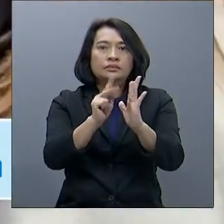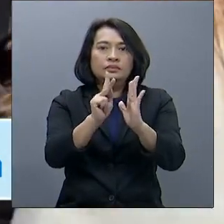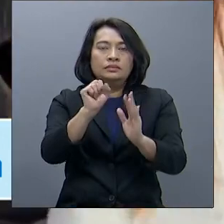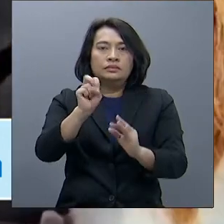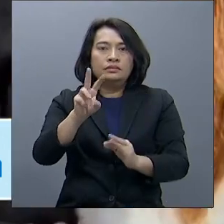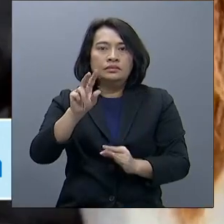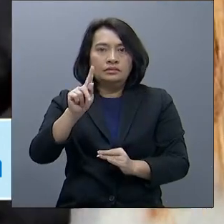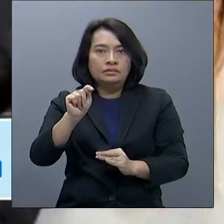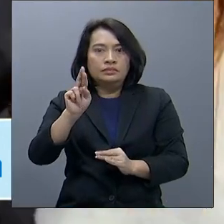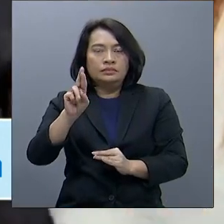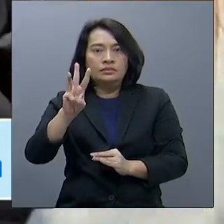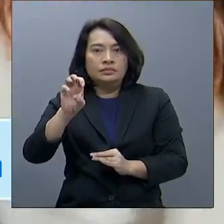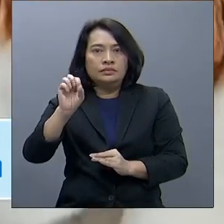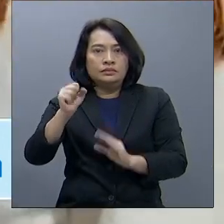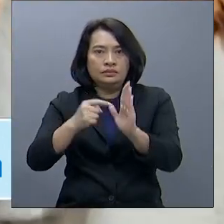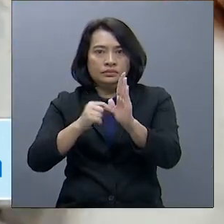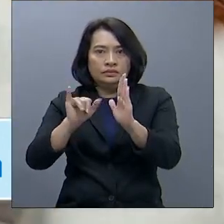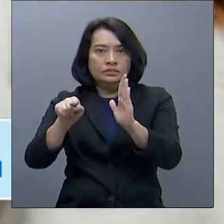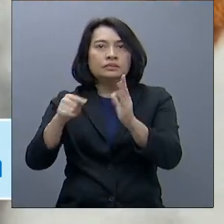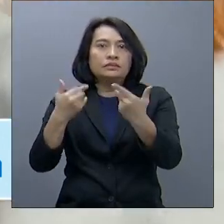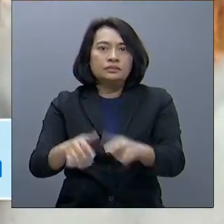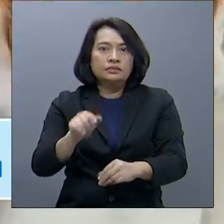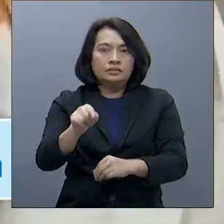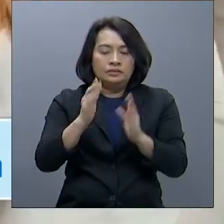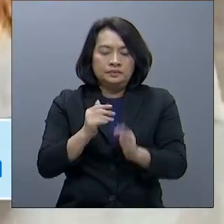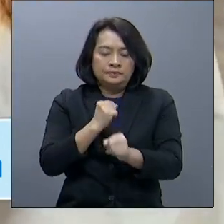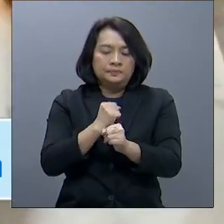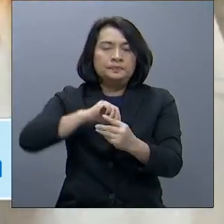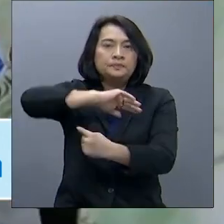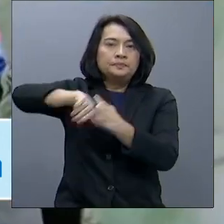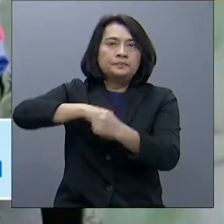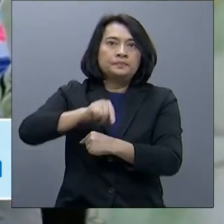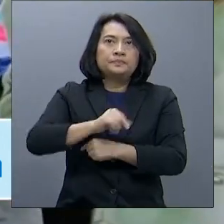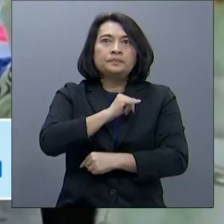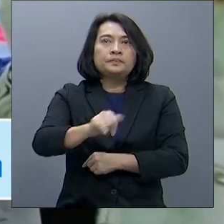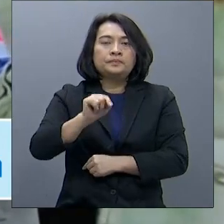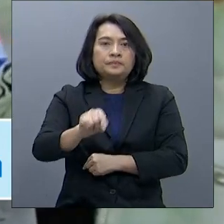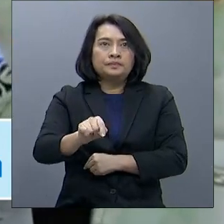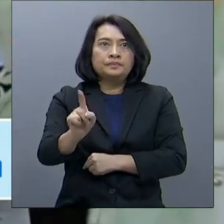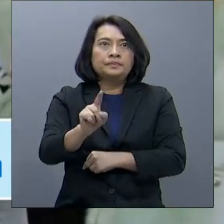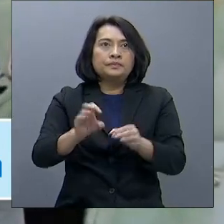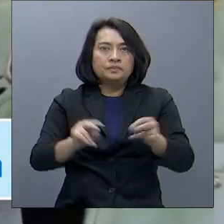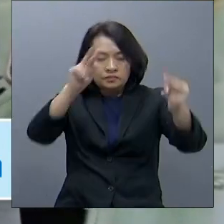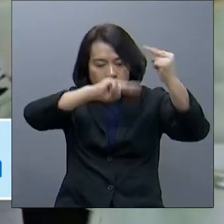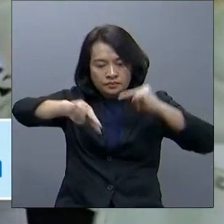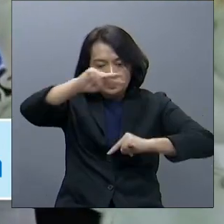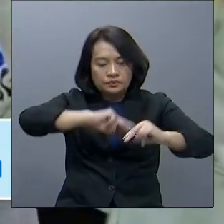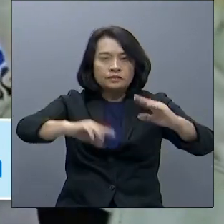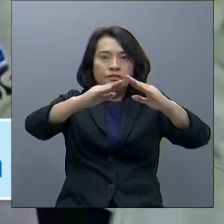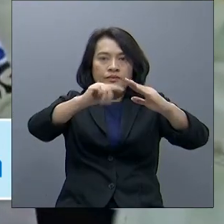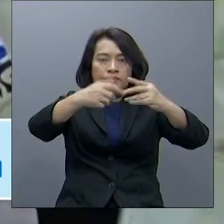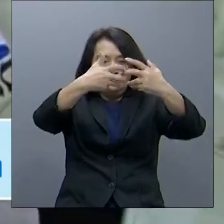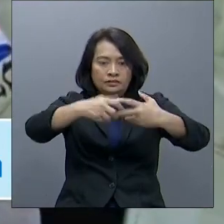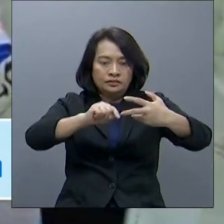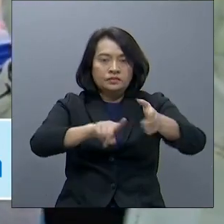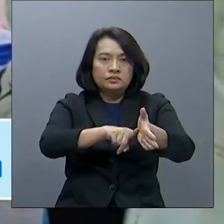อพร้อมกับเจ้าหน้าที่ตำรวจสภ.เกษตรวิสัยและเจ้าหน้าที่สิ่งแวดล้อมทั้งหมดนี้ลงพื้นที่ไปตรวจสอบโรงงานรับซื้อและแปรรูป